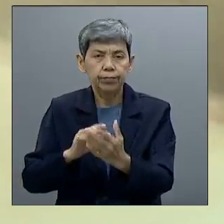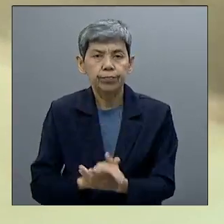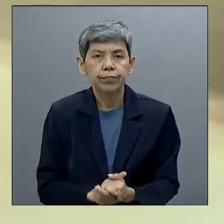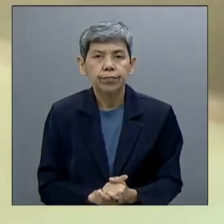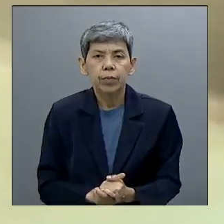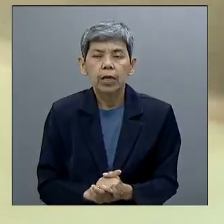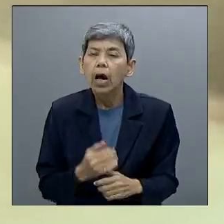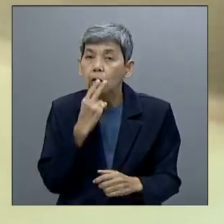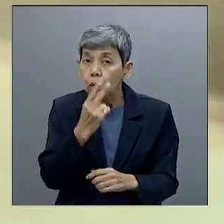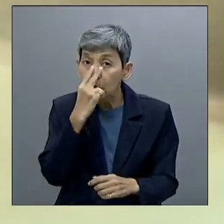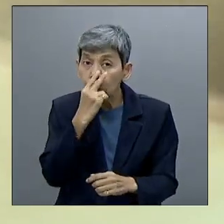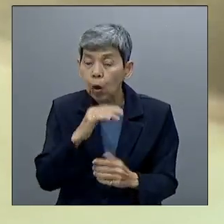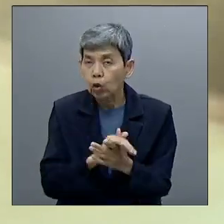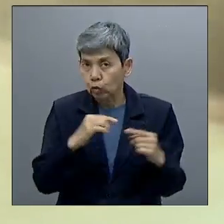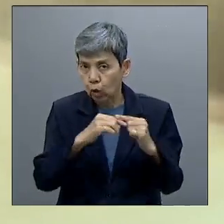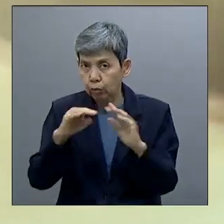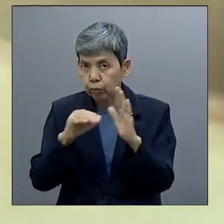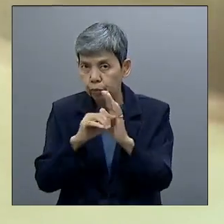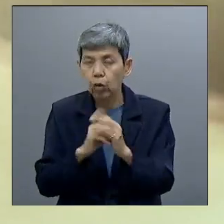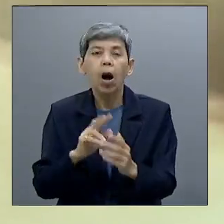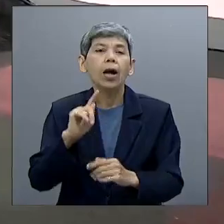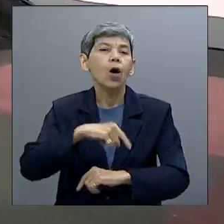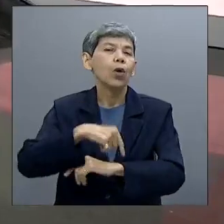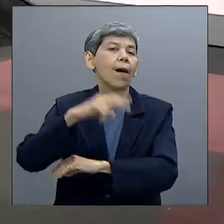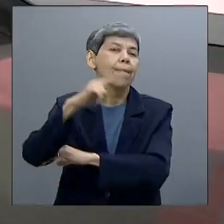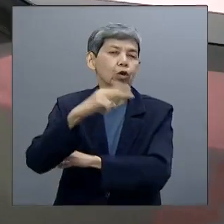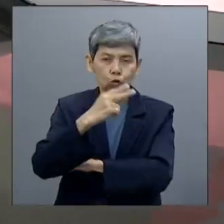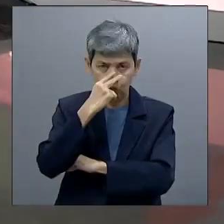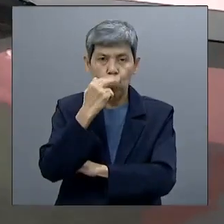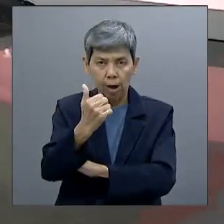โรมค่ะกลับมาติดตามรายละเอียดในช่วงทันข่าว14นาฬิกาค่ะ ค่ะขอบคุณค่ะ